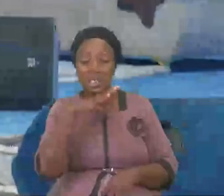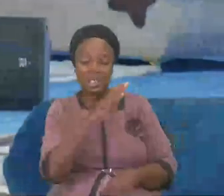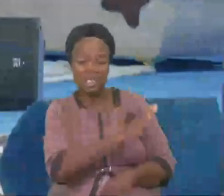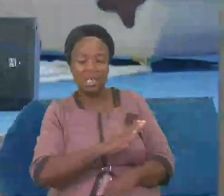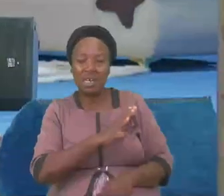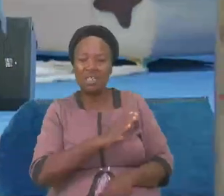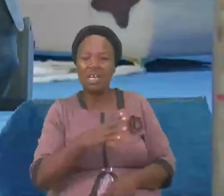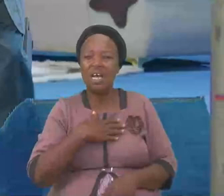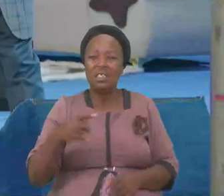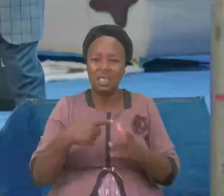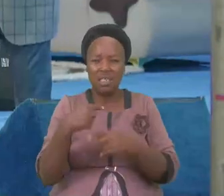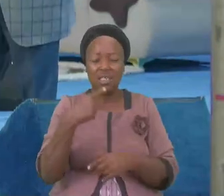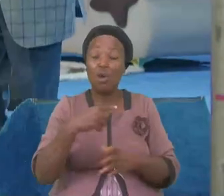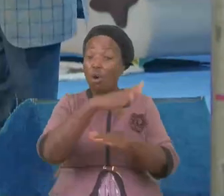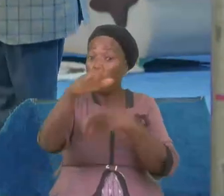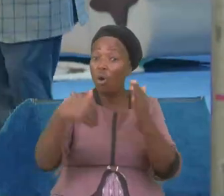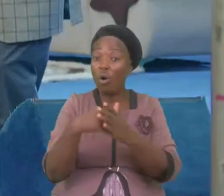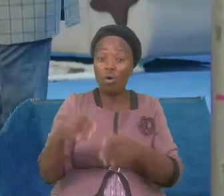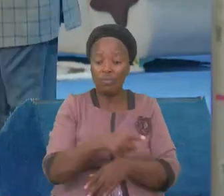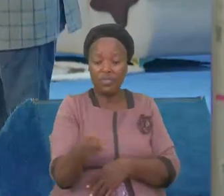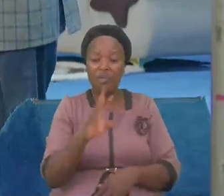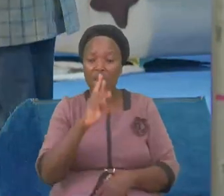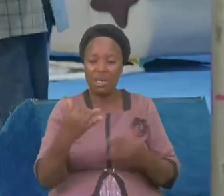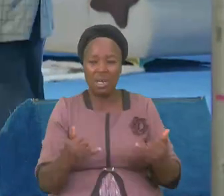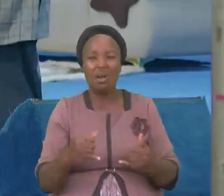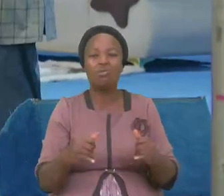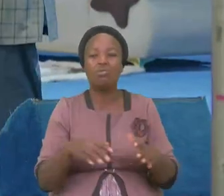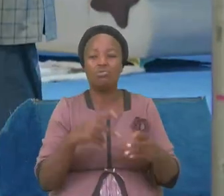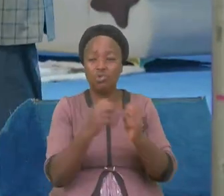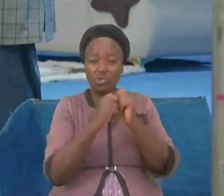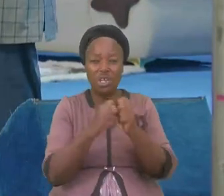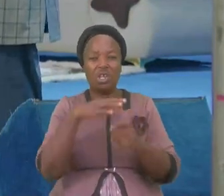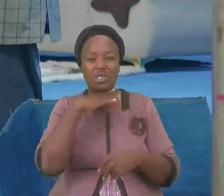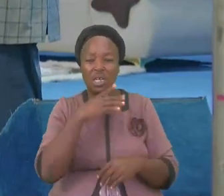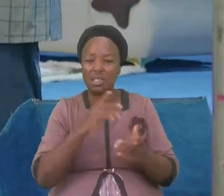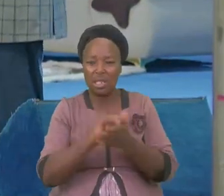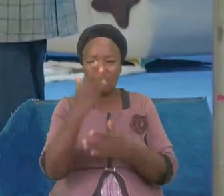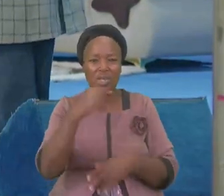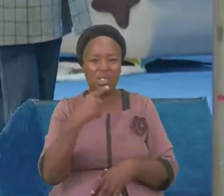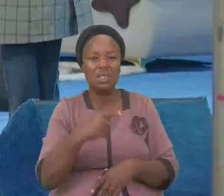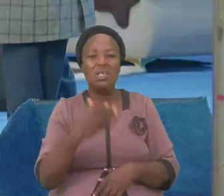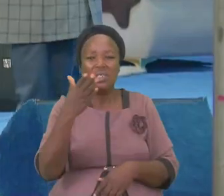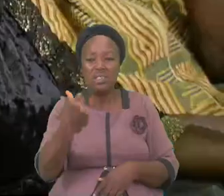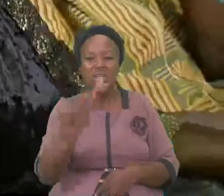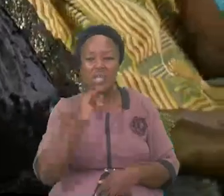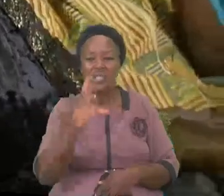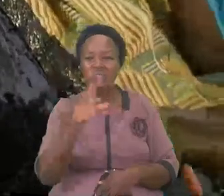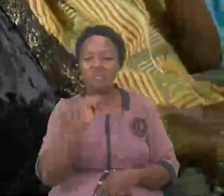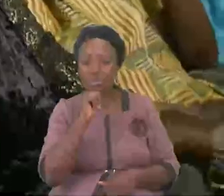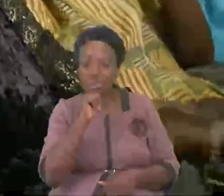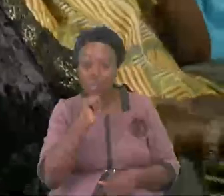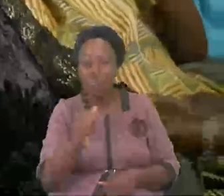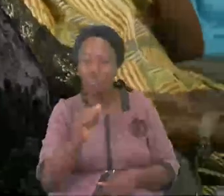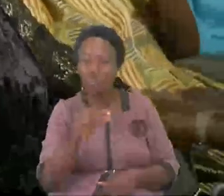idée, ils sont tous pervertis, il n'en est aucun qui fasse le bien, pas même un seul.